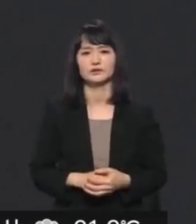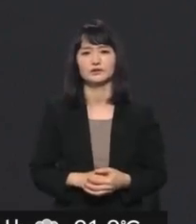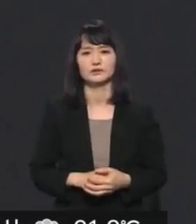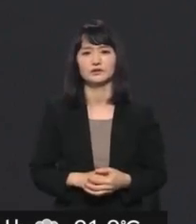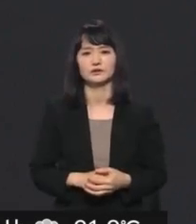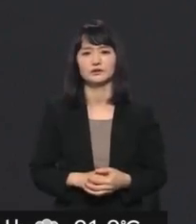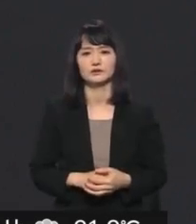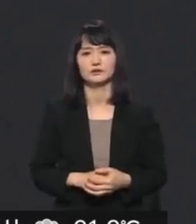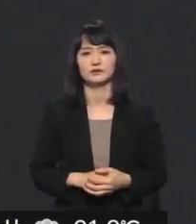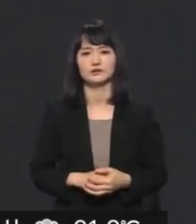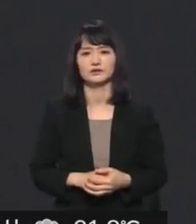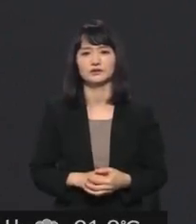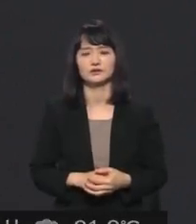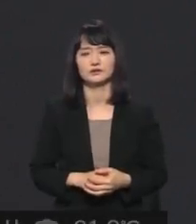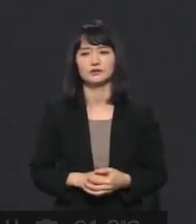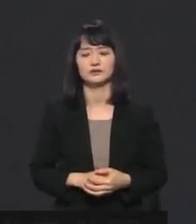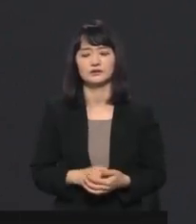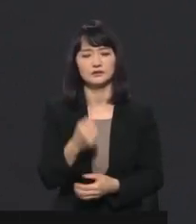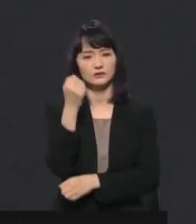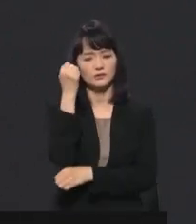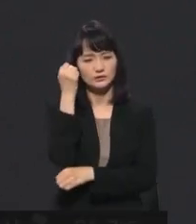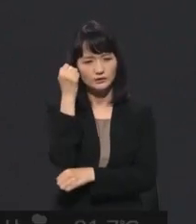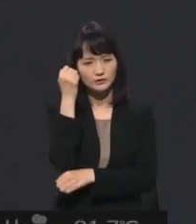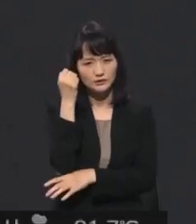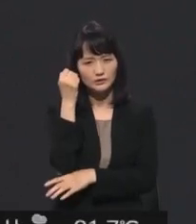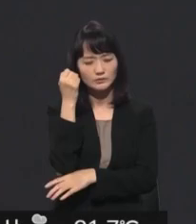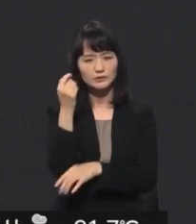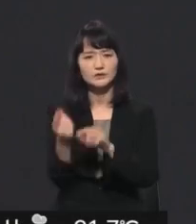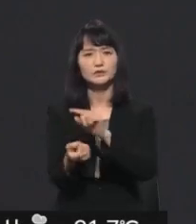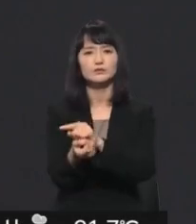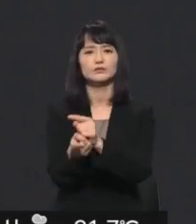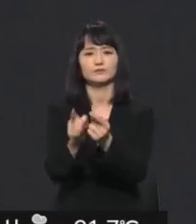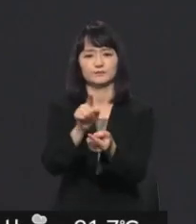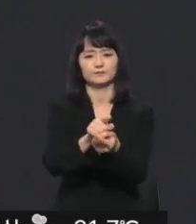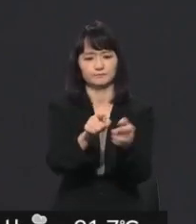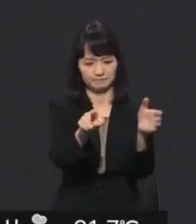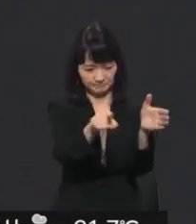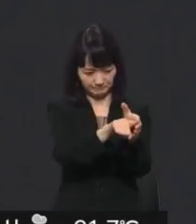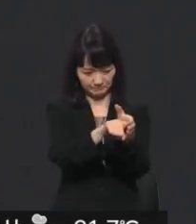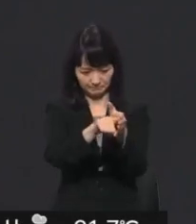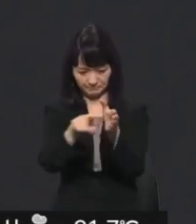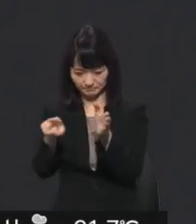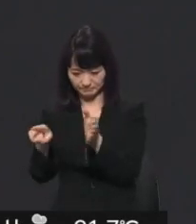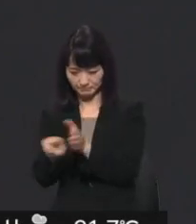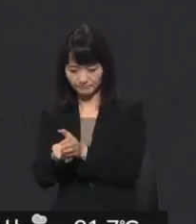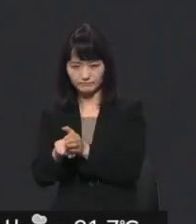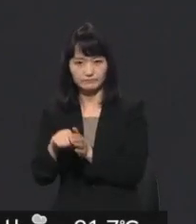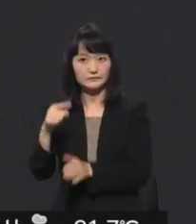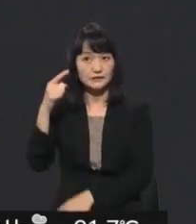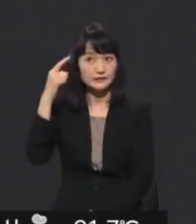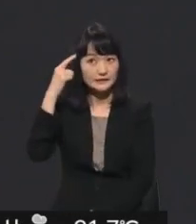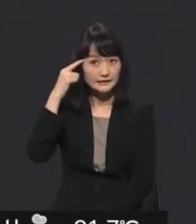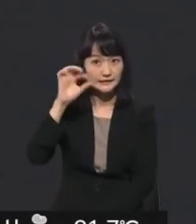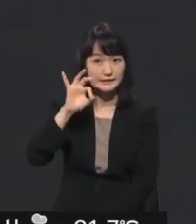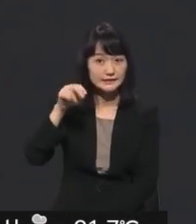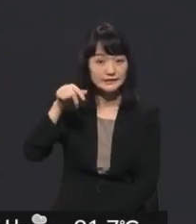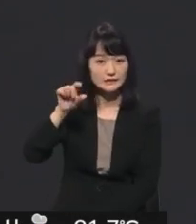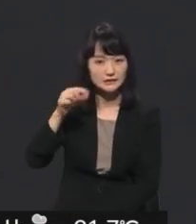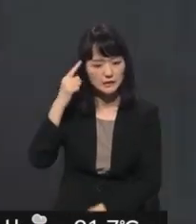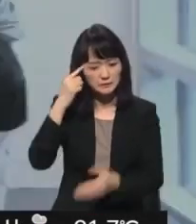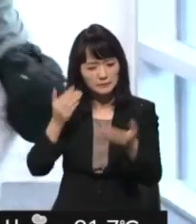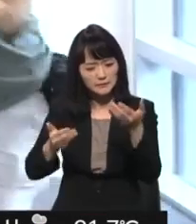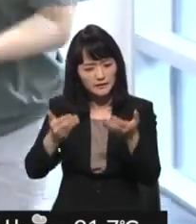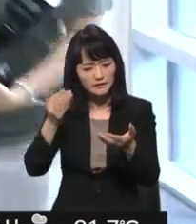어떤 기본적인 서로간의 2 신뢰 예 뭐 이성적 판단 이런 면에서 많은 문제가